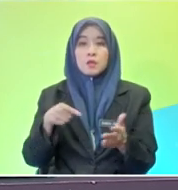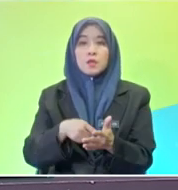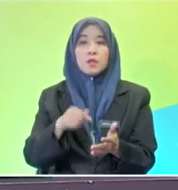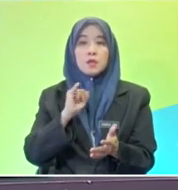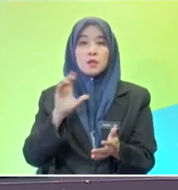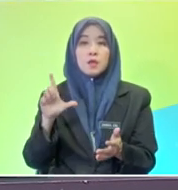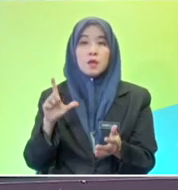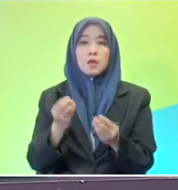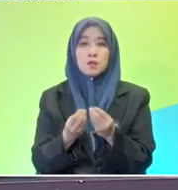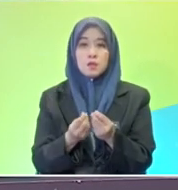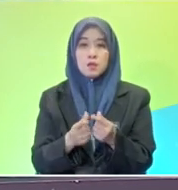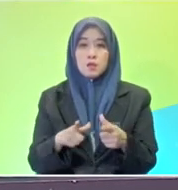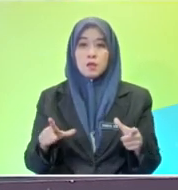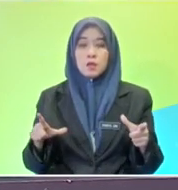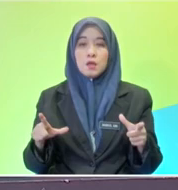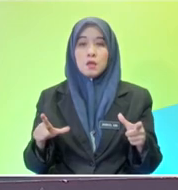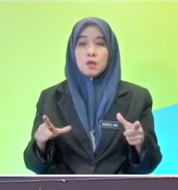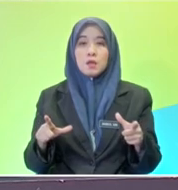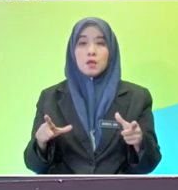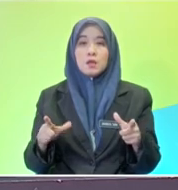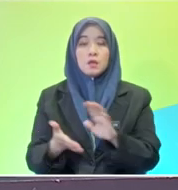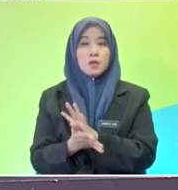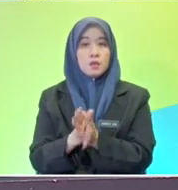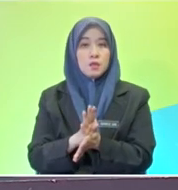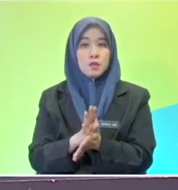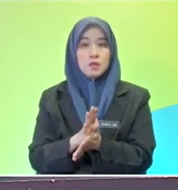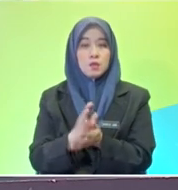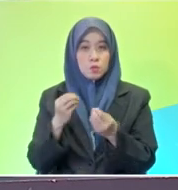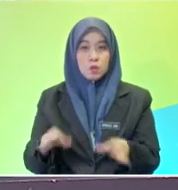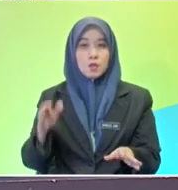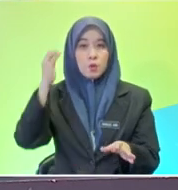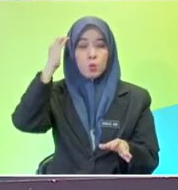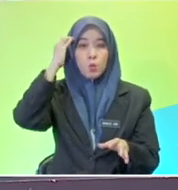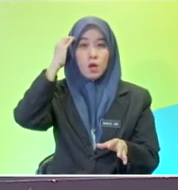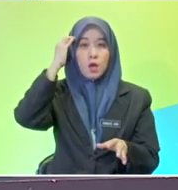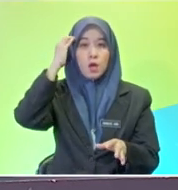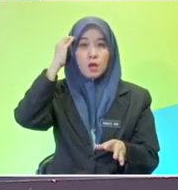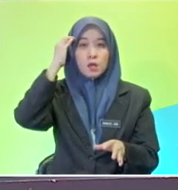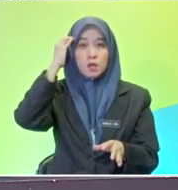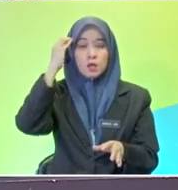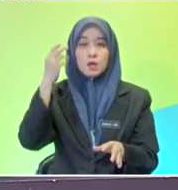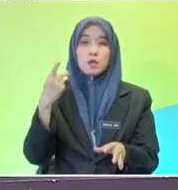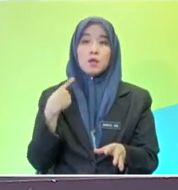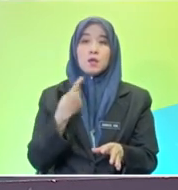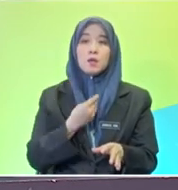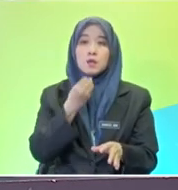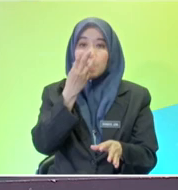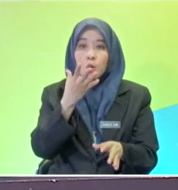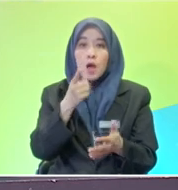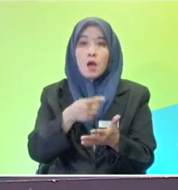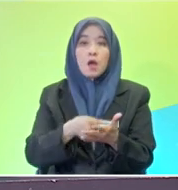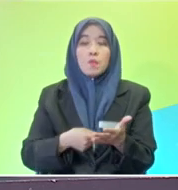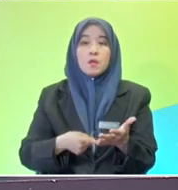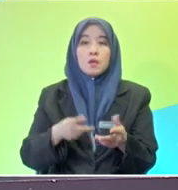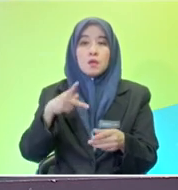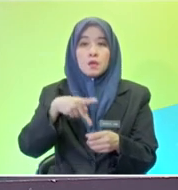Tanah liat. Jadi saya dah kenal pasti. Okey, dan saya akan terangkan apakah